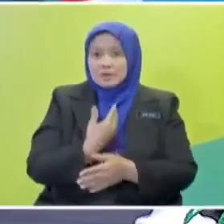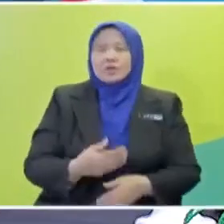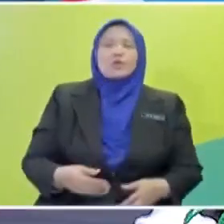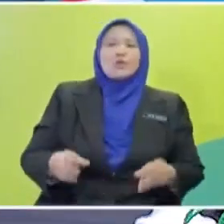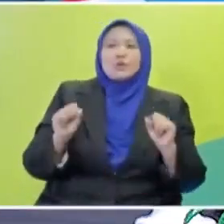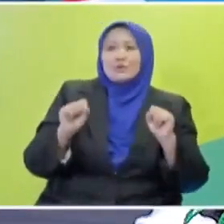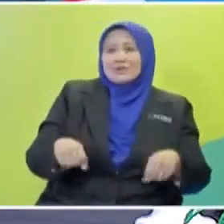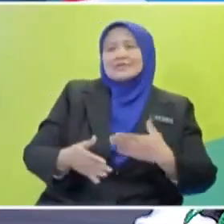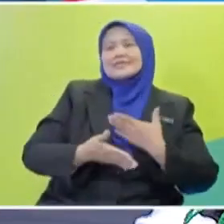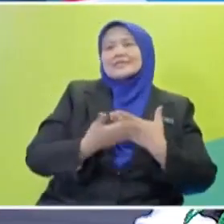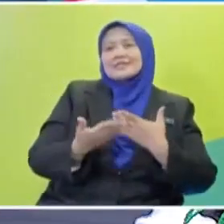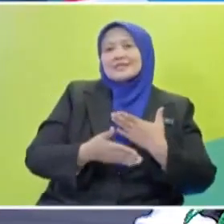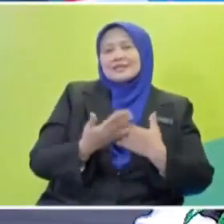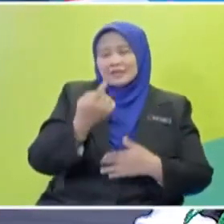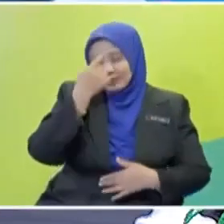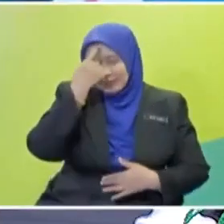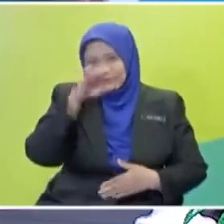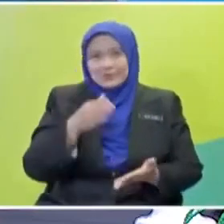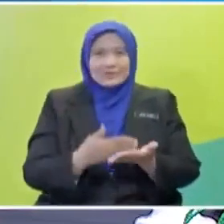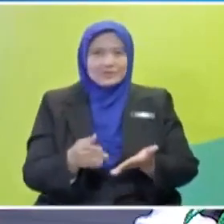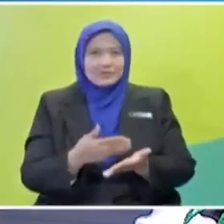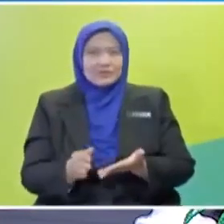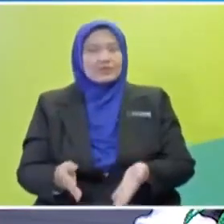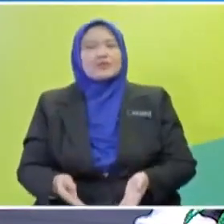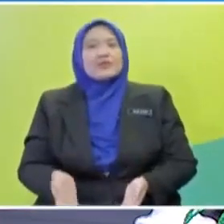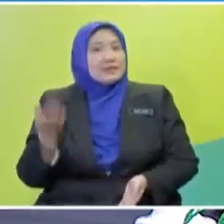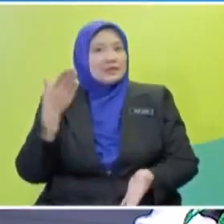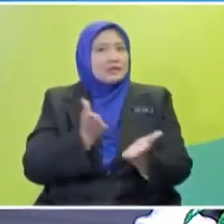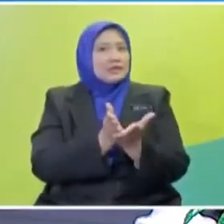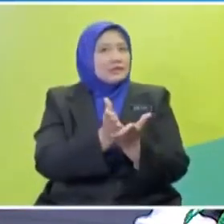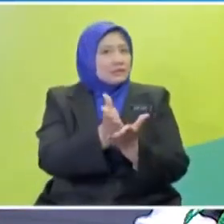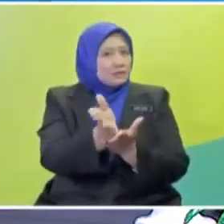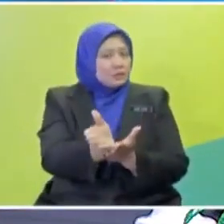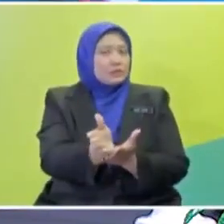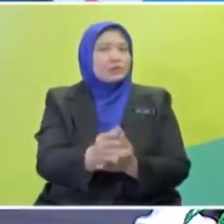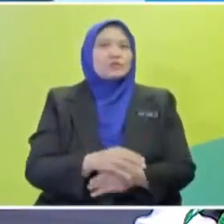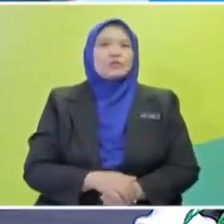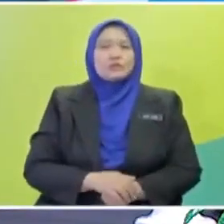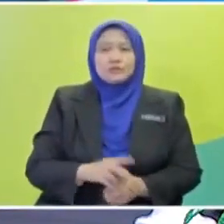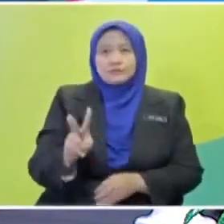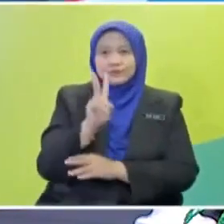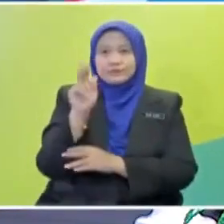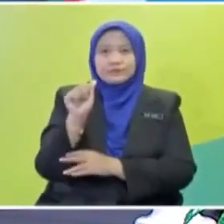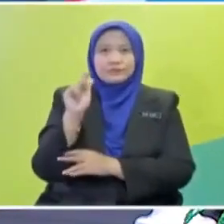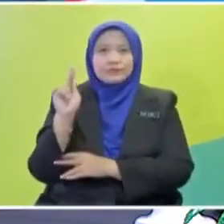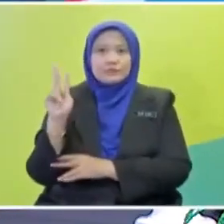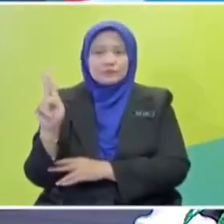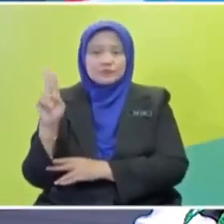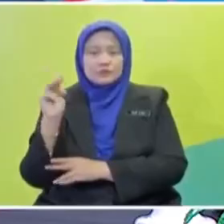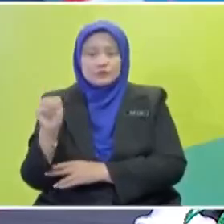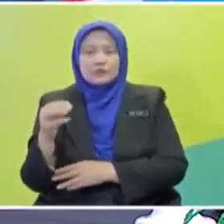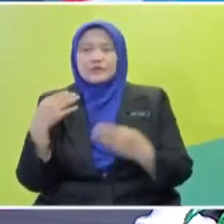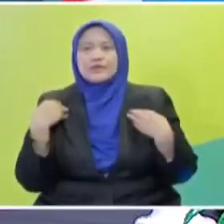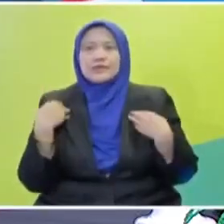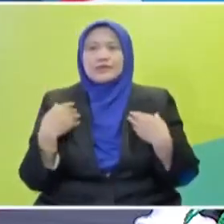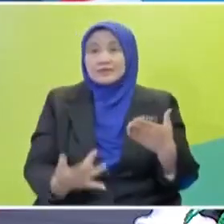ada penyedut lagi. Yang sekarang ni dia dah terus jadi penyedut hampa gas, dan penyedut hampa gas pun ada teknologi lagi. Dia boleh gerak sendiri, kita tekan